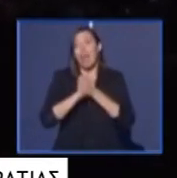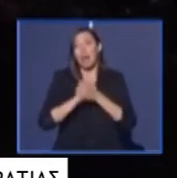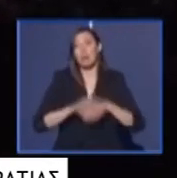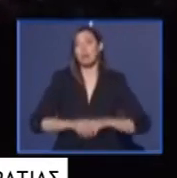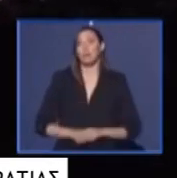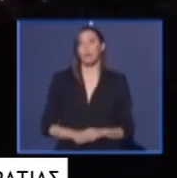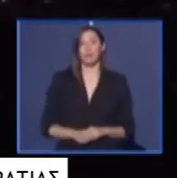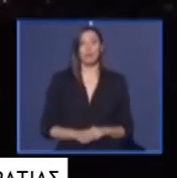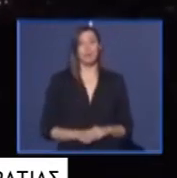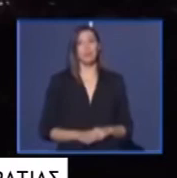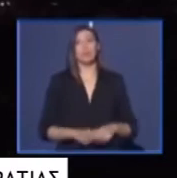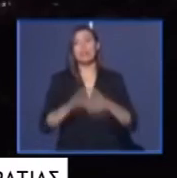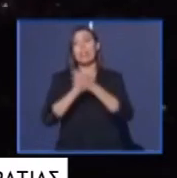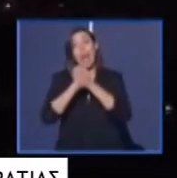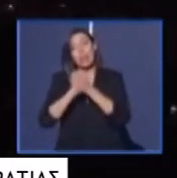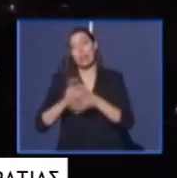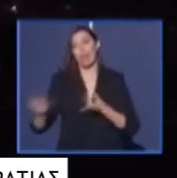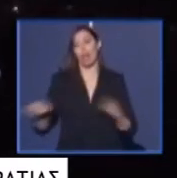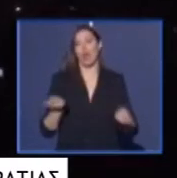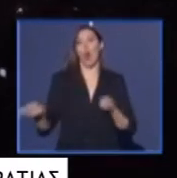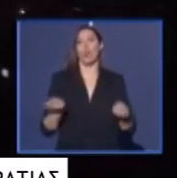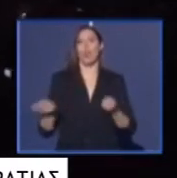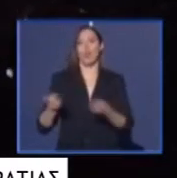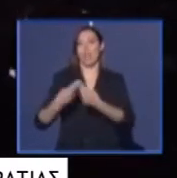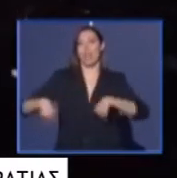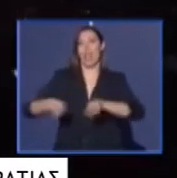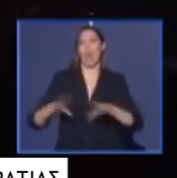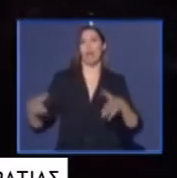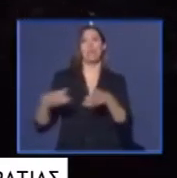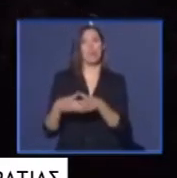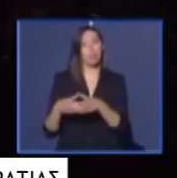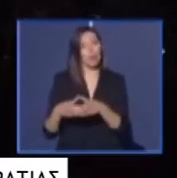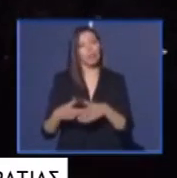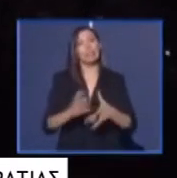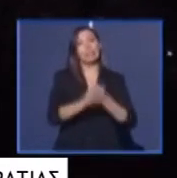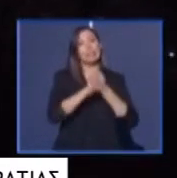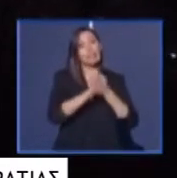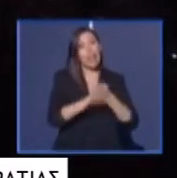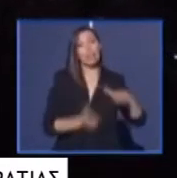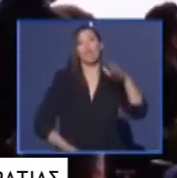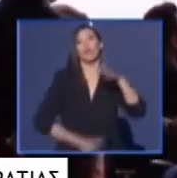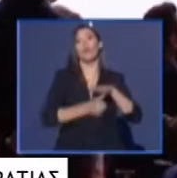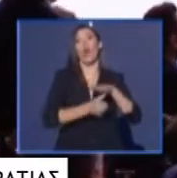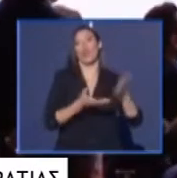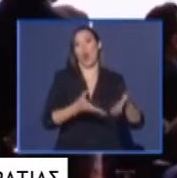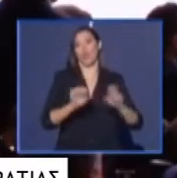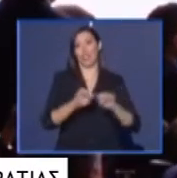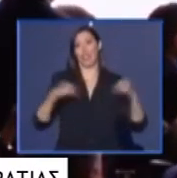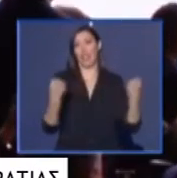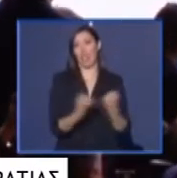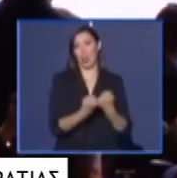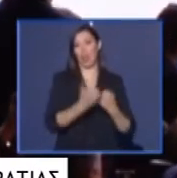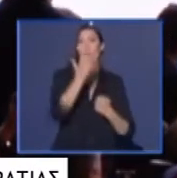Συγχαρητήρια στην Οργανωτική Επιτροπή, συγχαρητήρια στον πρόεδρο του συνεδρίου, τον Βαγγέλη